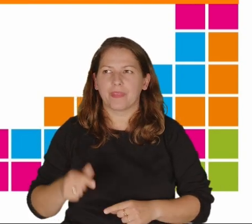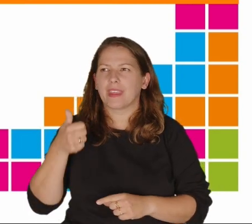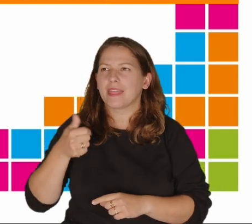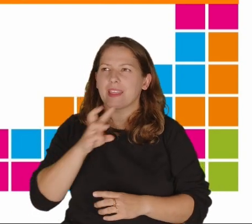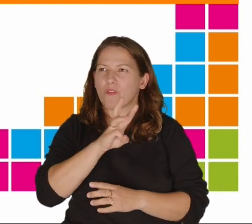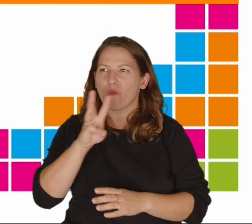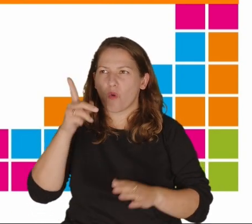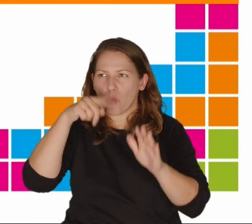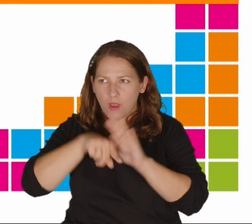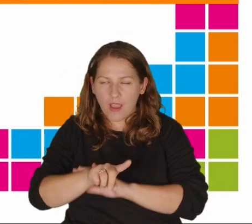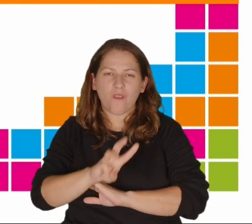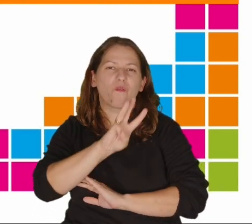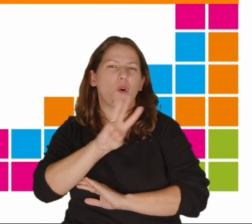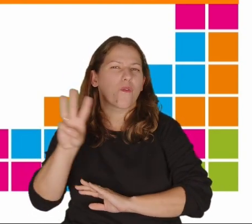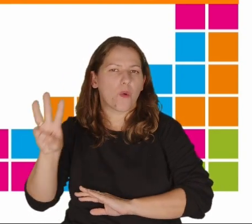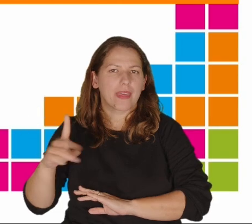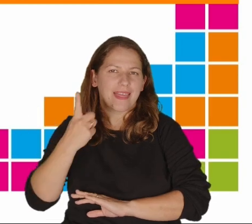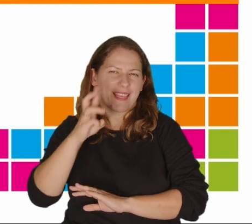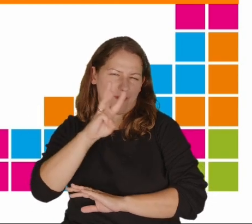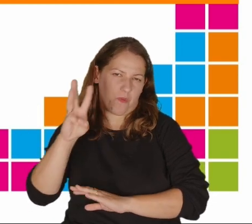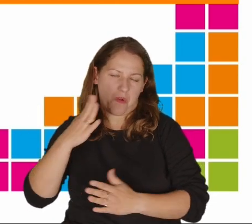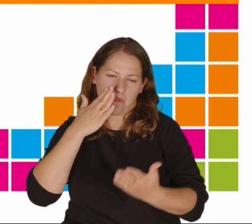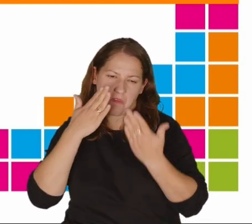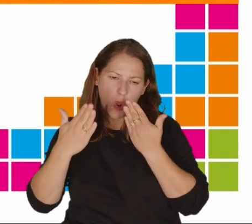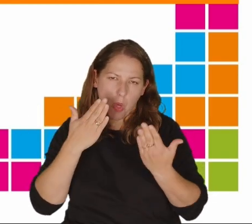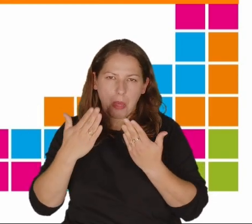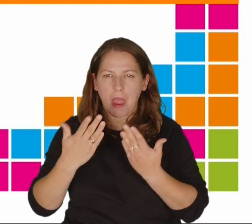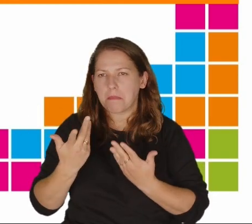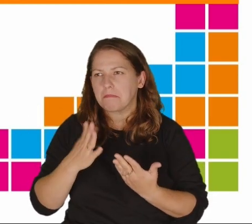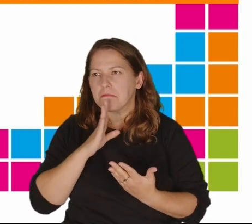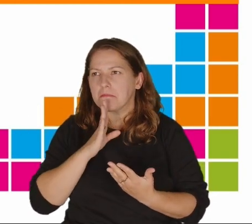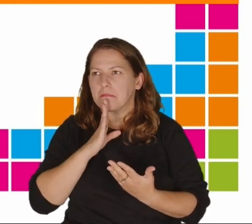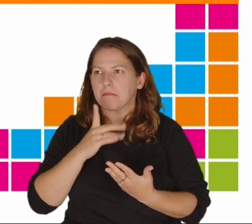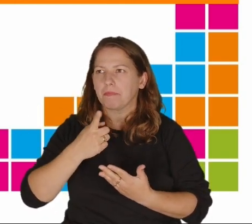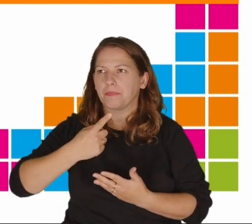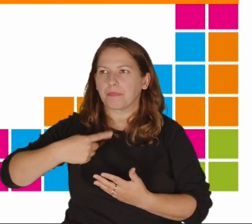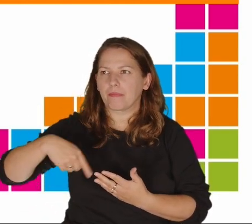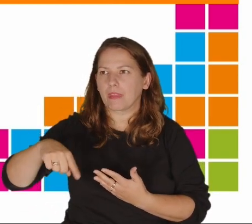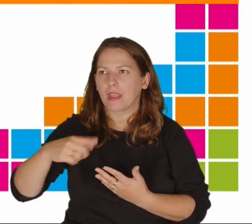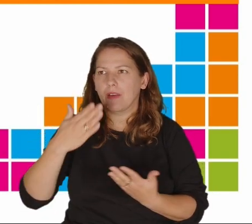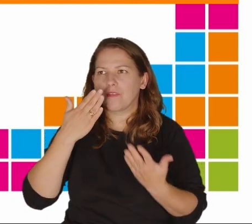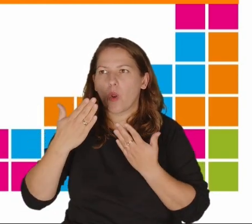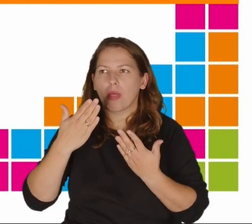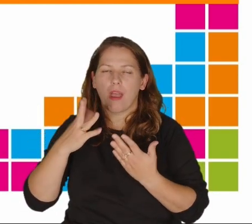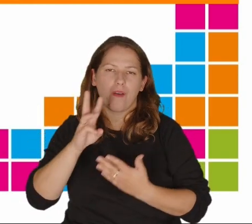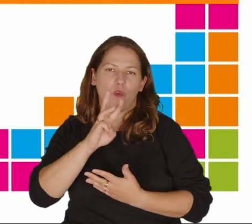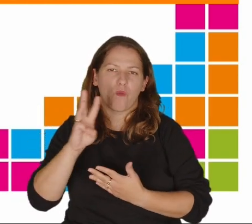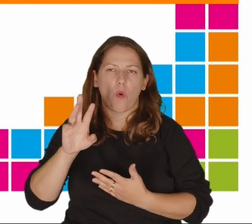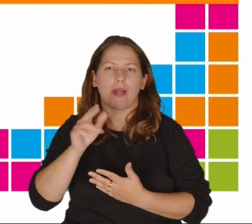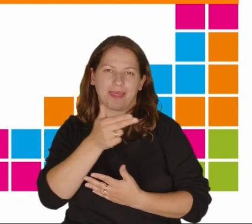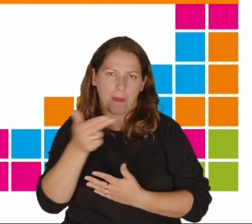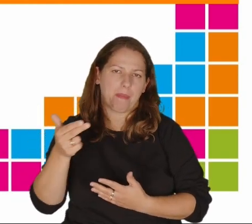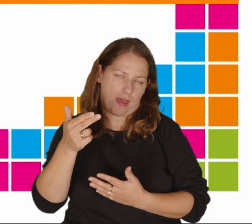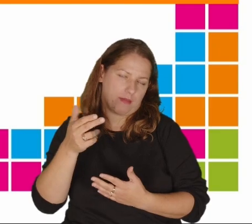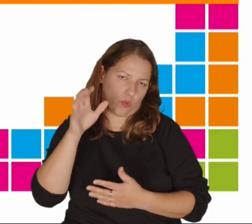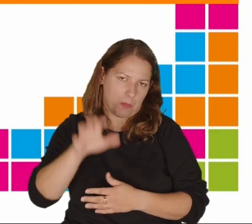takich stron, która jest stroną z jednej strony wyglądającą tak, jakbyśmy mieli taką stronę o